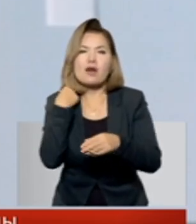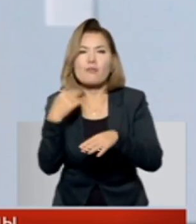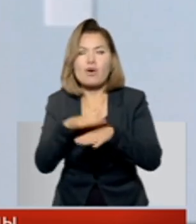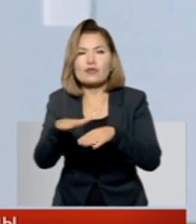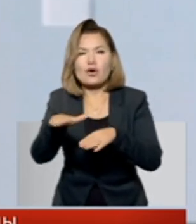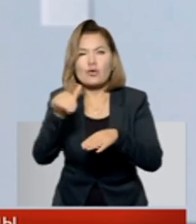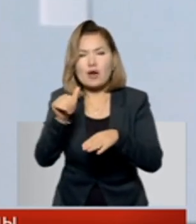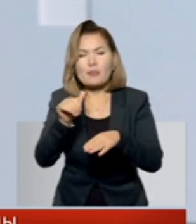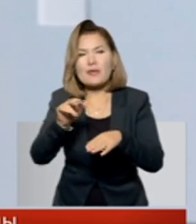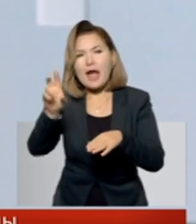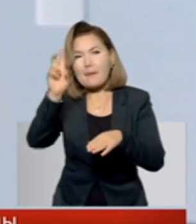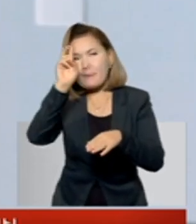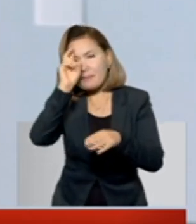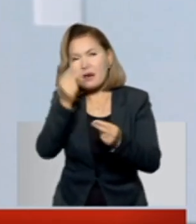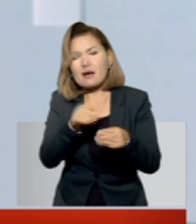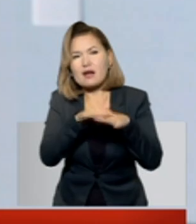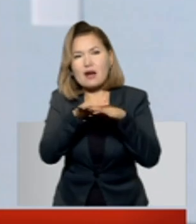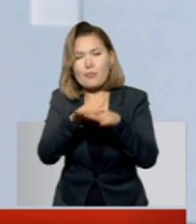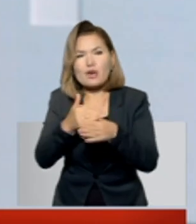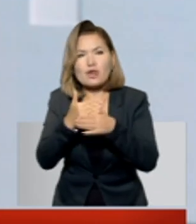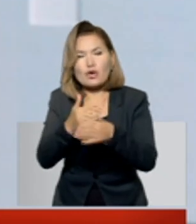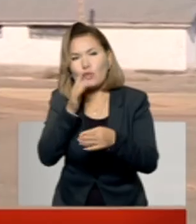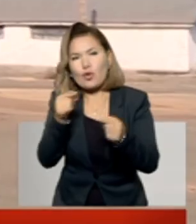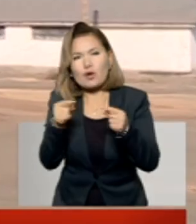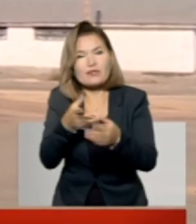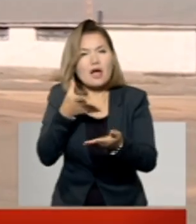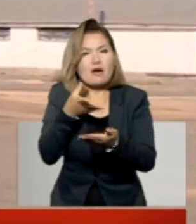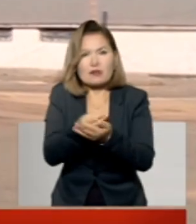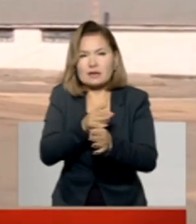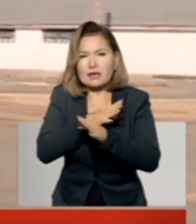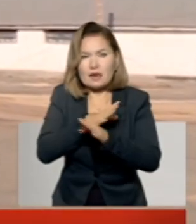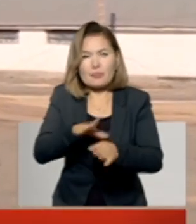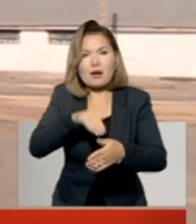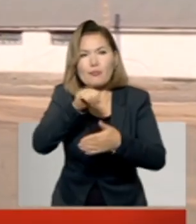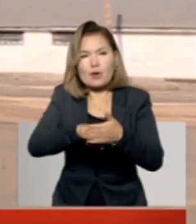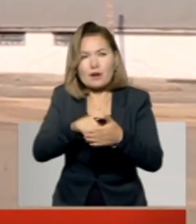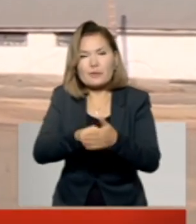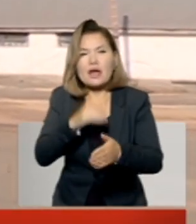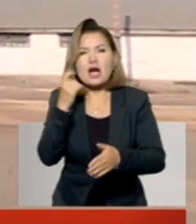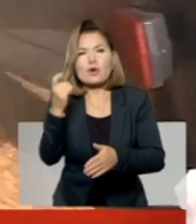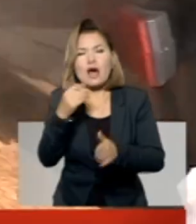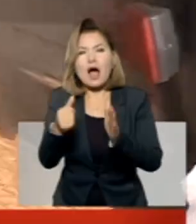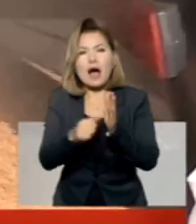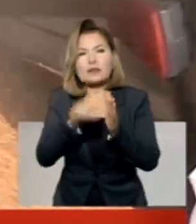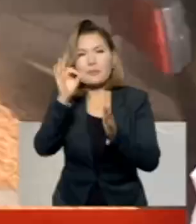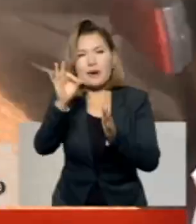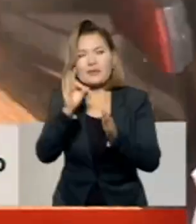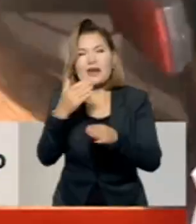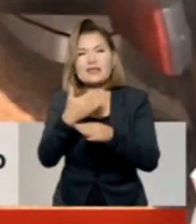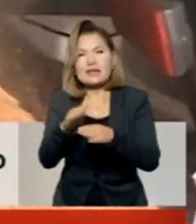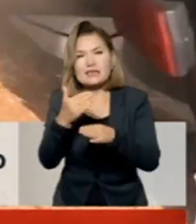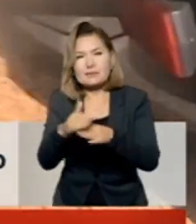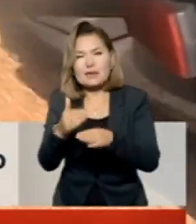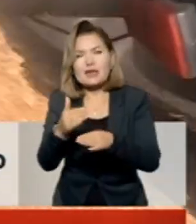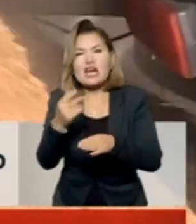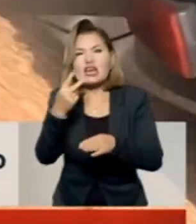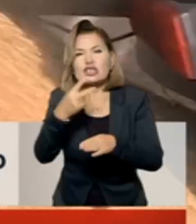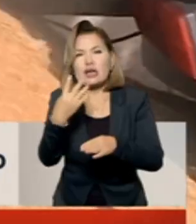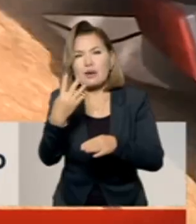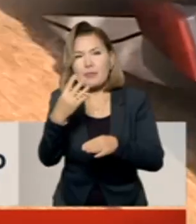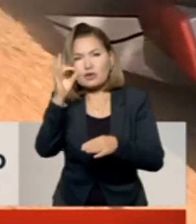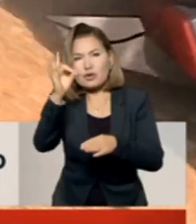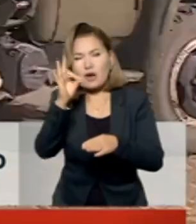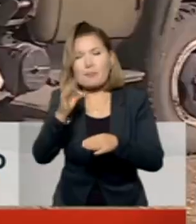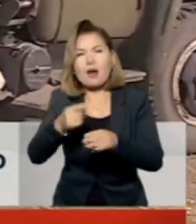бөлігін субсидиялайтын мемлекеттің көмегі уақытында берілмейді. Соның салдарынан шаруалар 6%-дық несиені